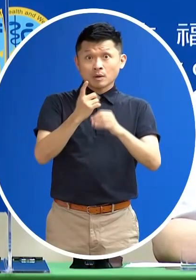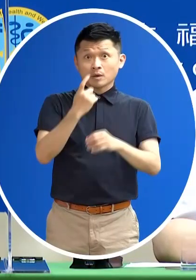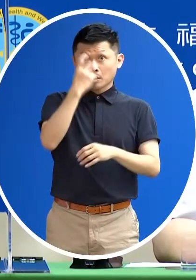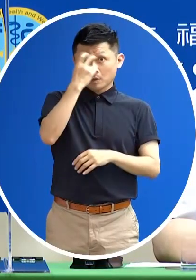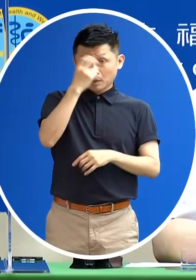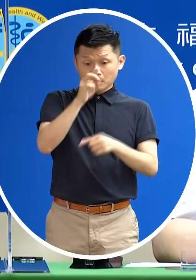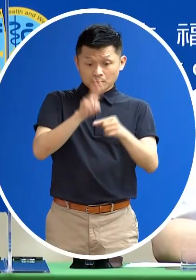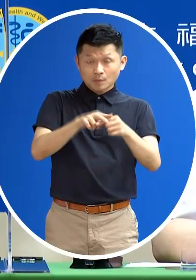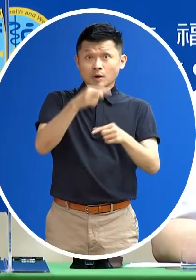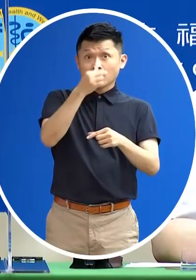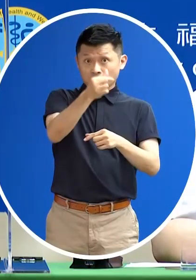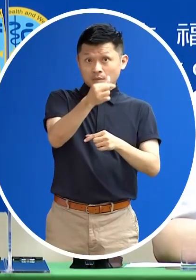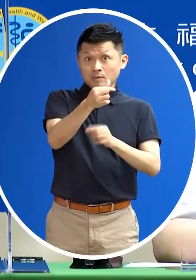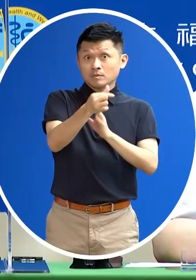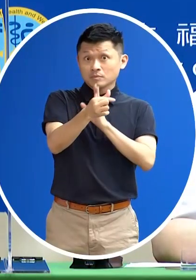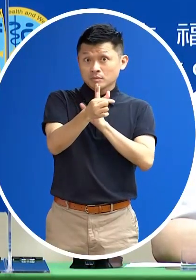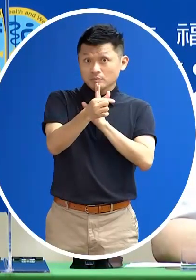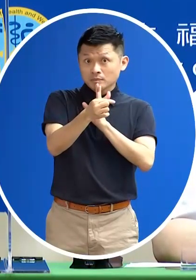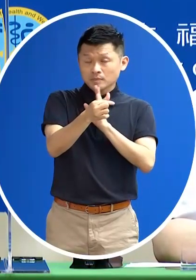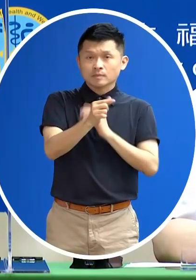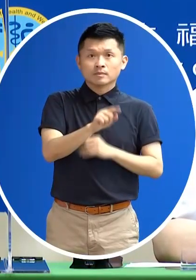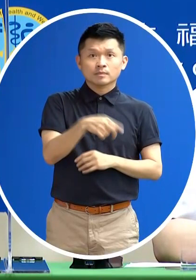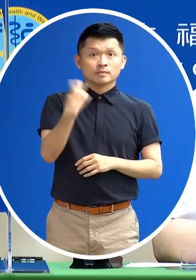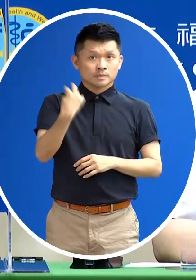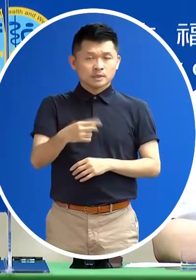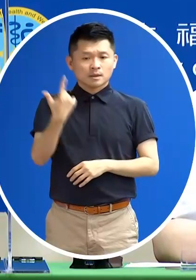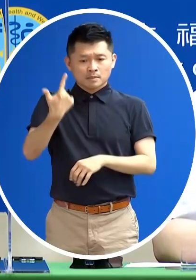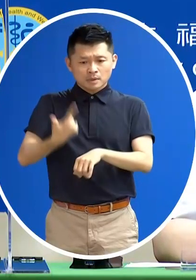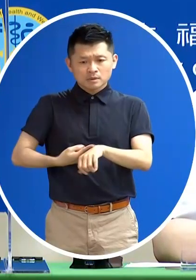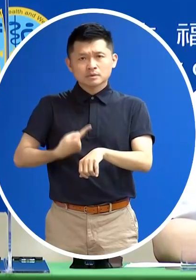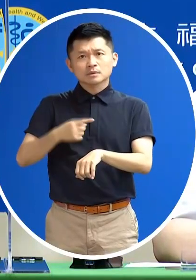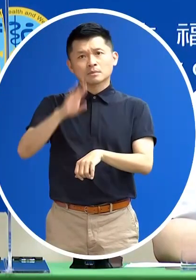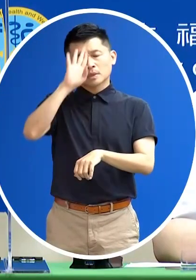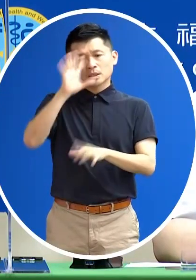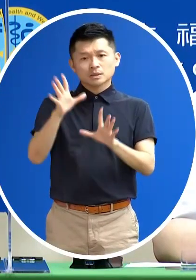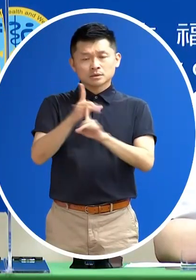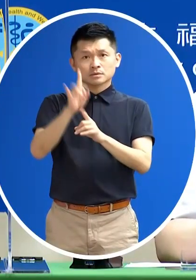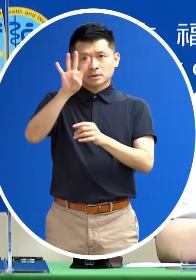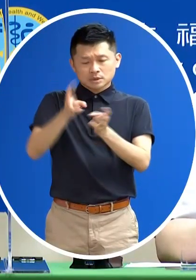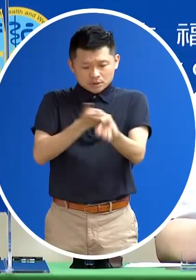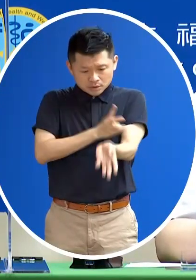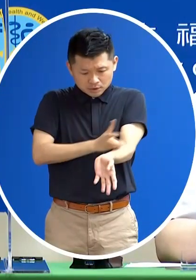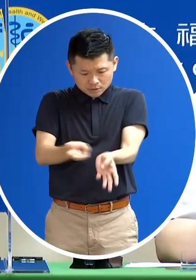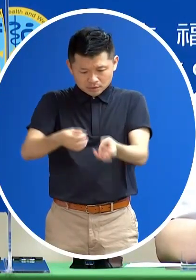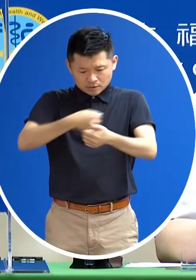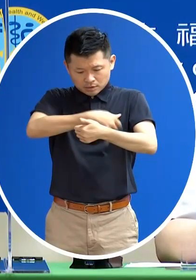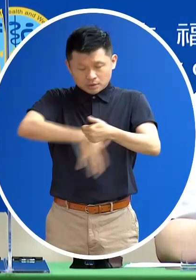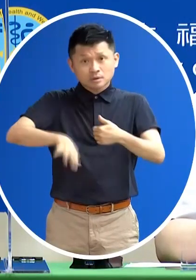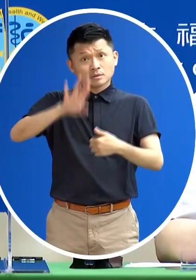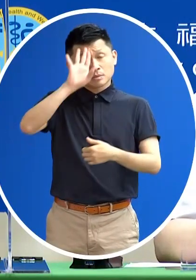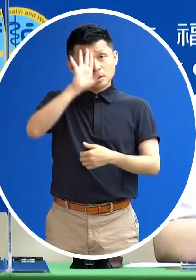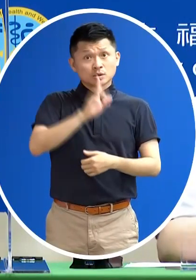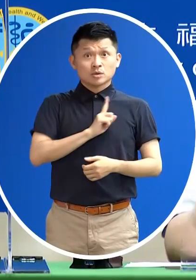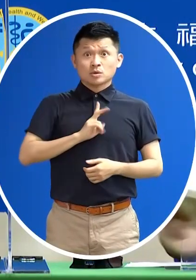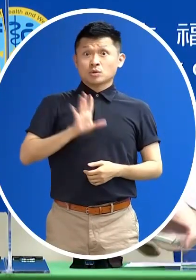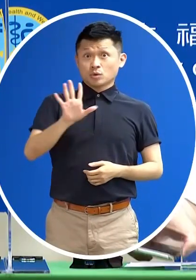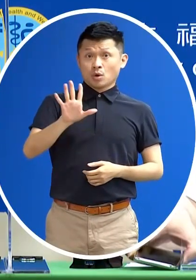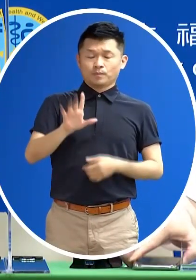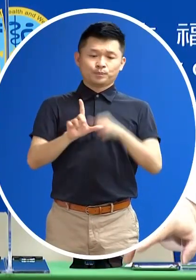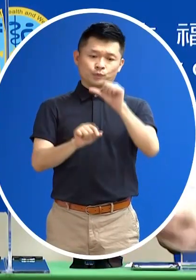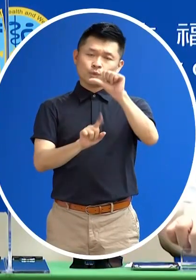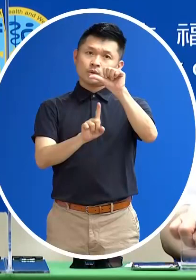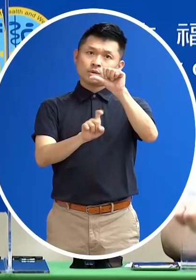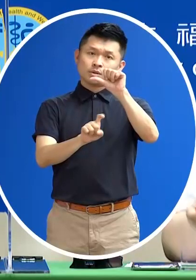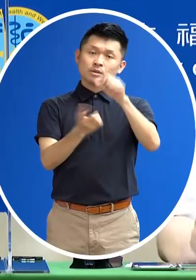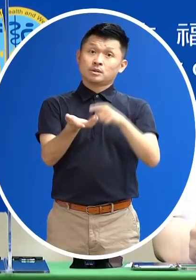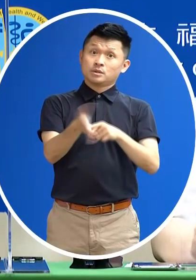筛阳性的一个诊断，同时也有他本身慢性的这个神经系统的疾病。不过因为在5月11号死亡以